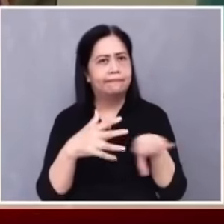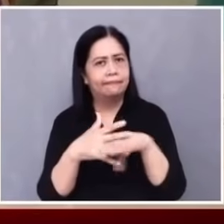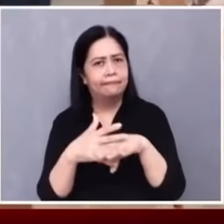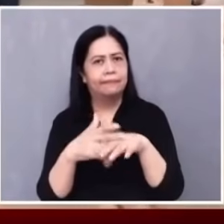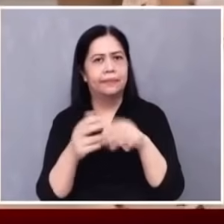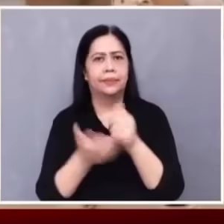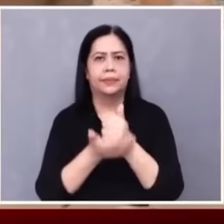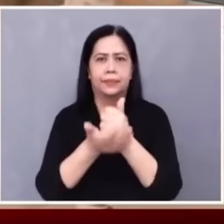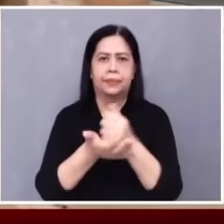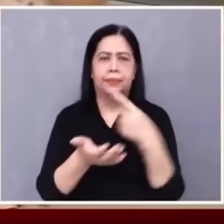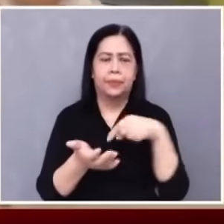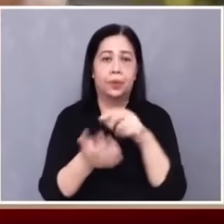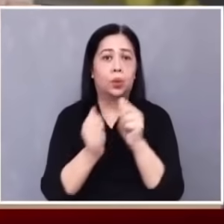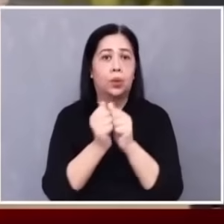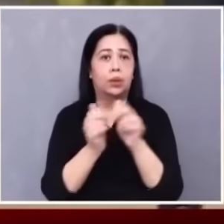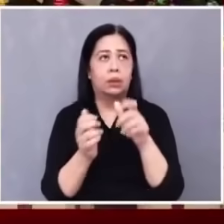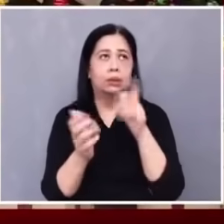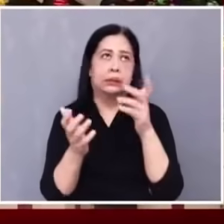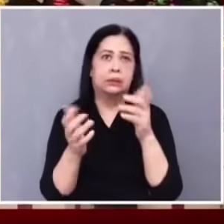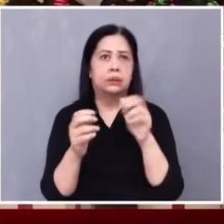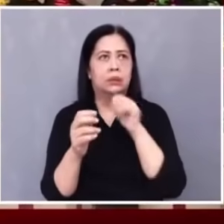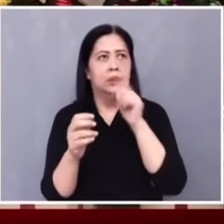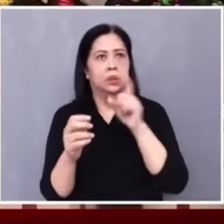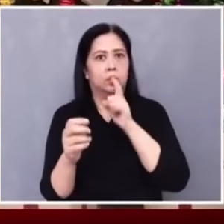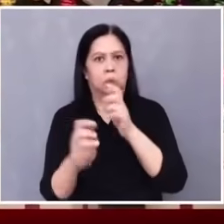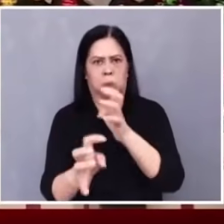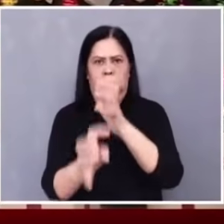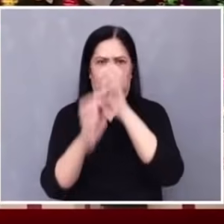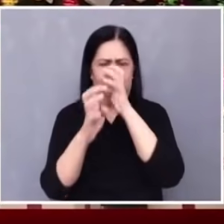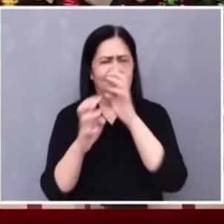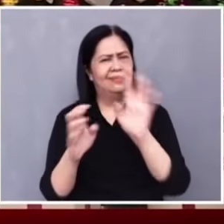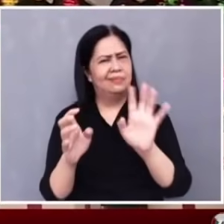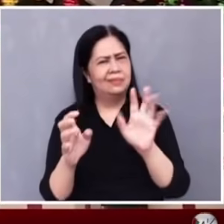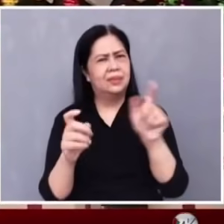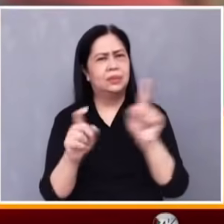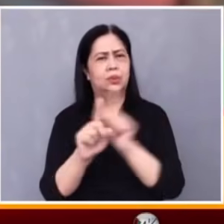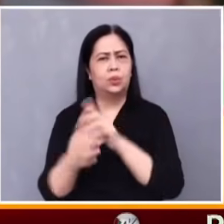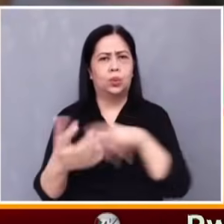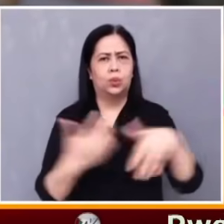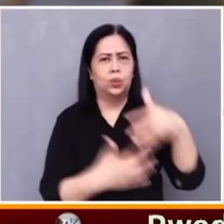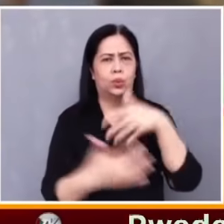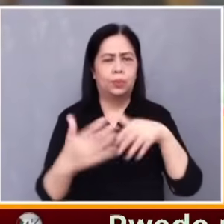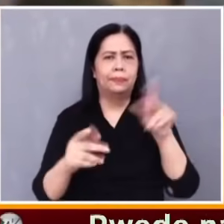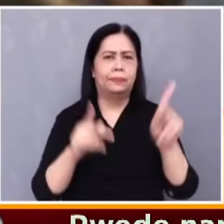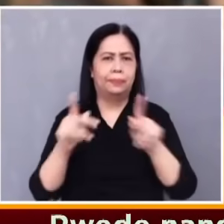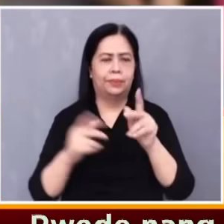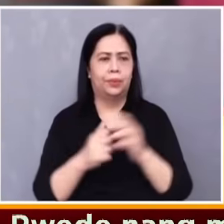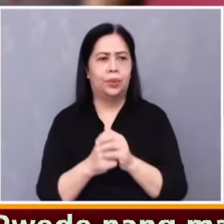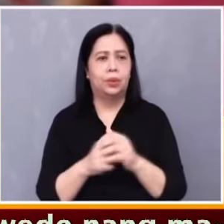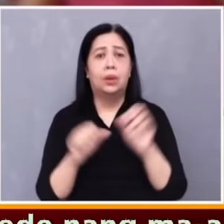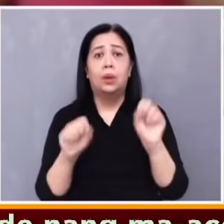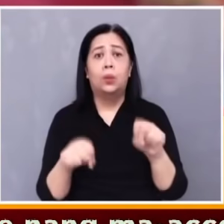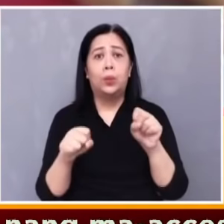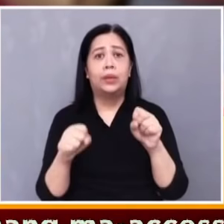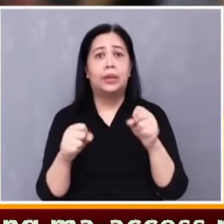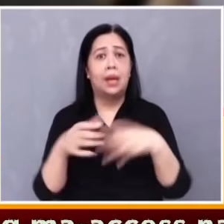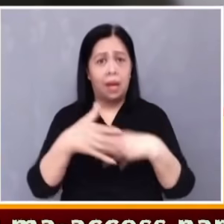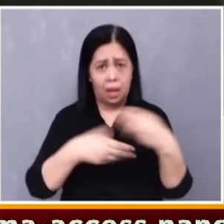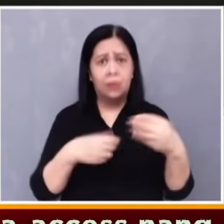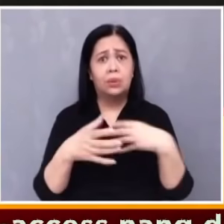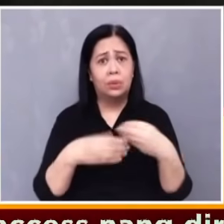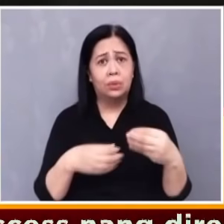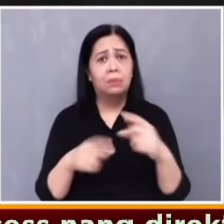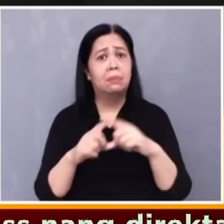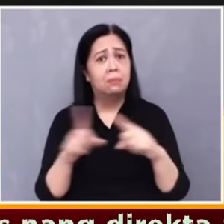natin without necessarily restricting the mobility of people. Pwede rin namang lumabas-labas, pero